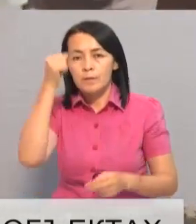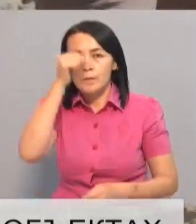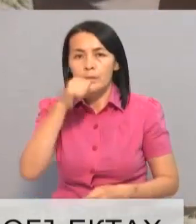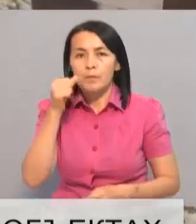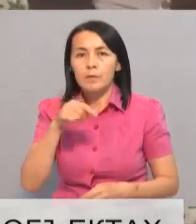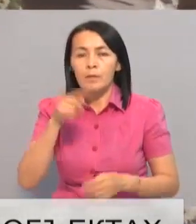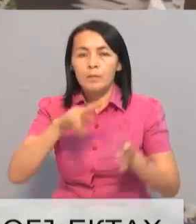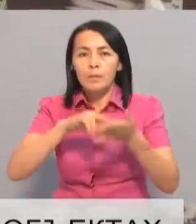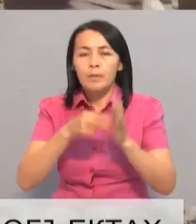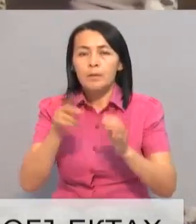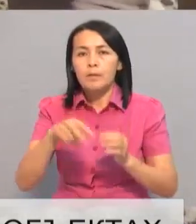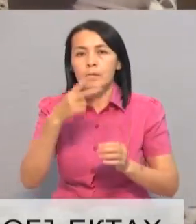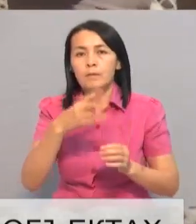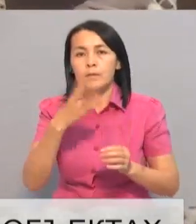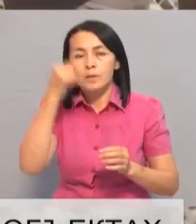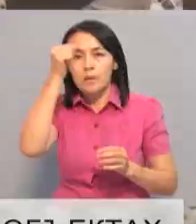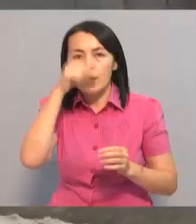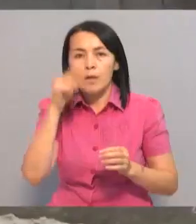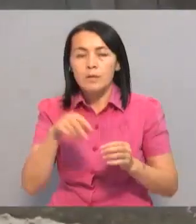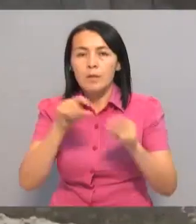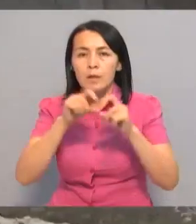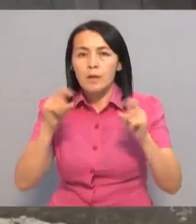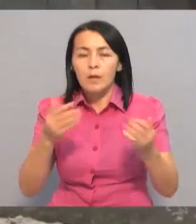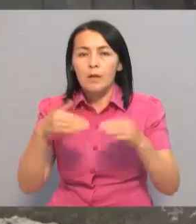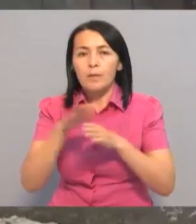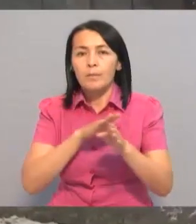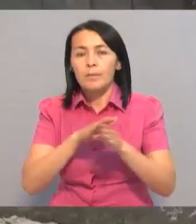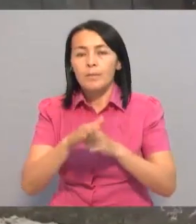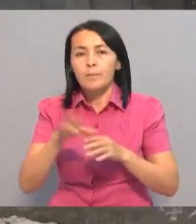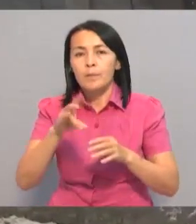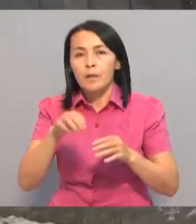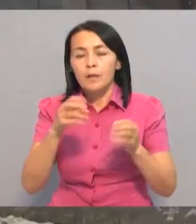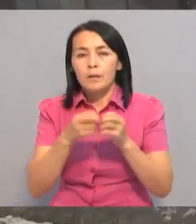году. По плану в 2024 году канализацию проведут на